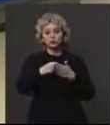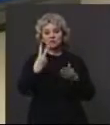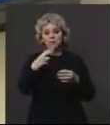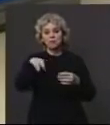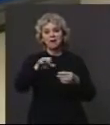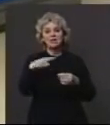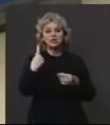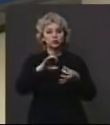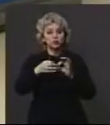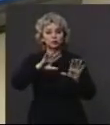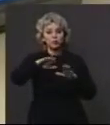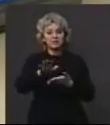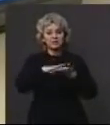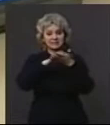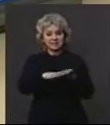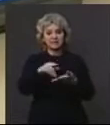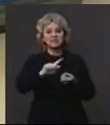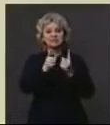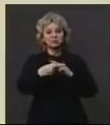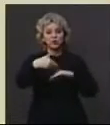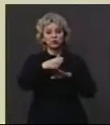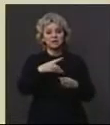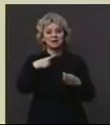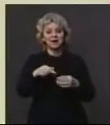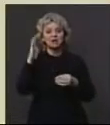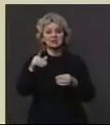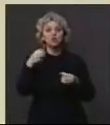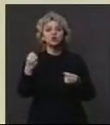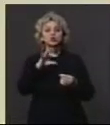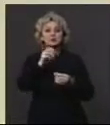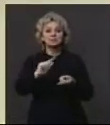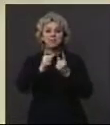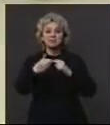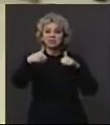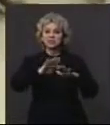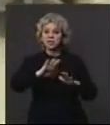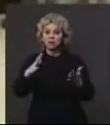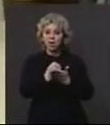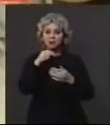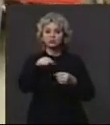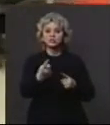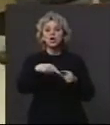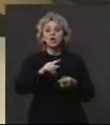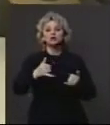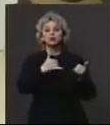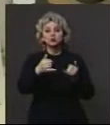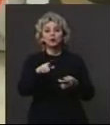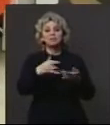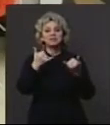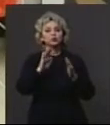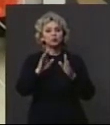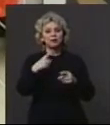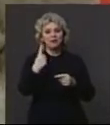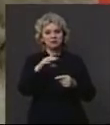марта. И еще один нюанс. После подачи заявления на изменение участка голосования еще раз поменять решение не получится. Эта услуга предоставляется